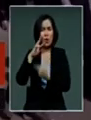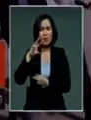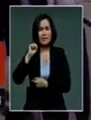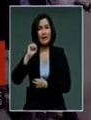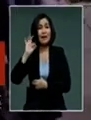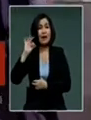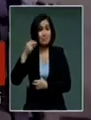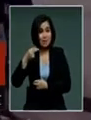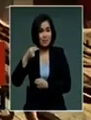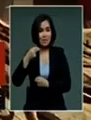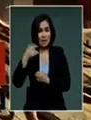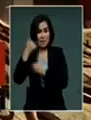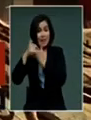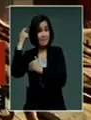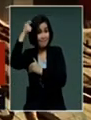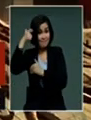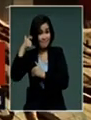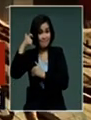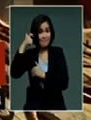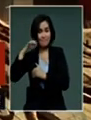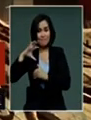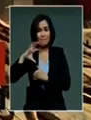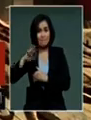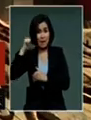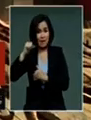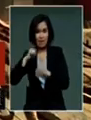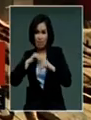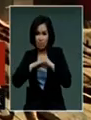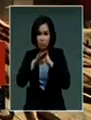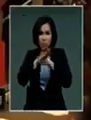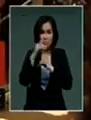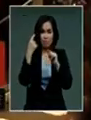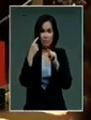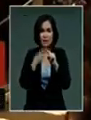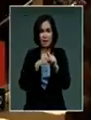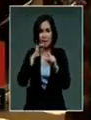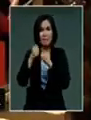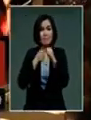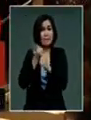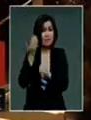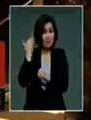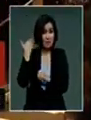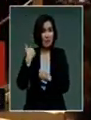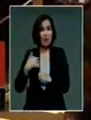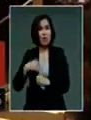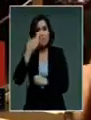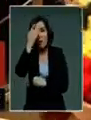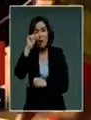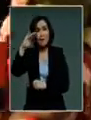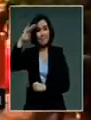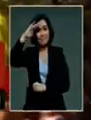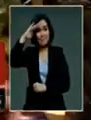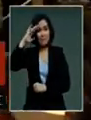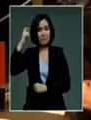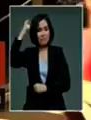ากรัฐยะไข่ของเมียนมาไปยังตอนใต้ของบังคลาเทศเนี่ยก็คือตั้งแต่สิงหาคมปีที่แล้วหลังจากที่กองทัพเมียนมาเขาใช้ปฏิบัติ